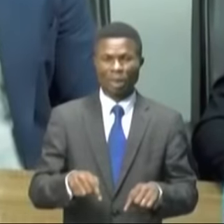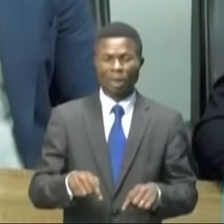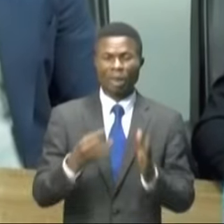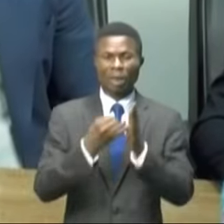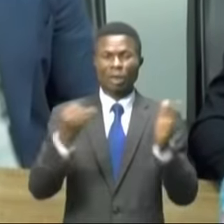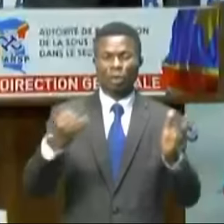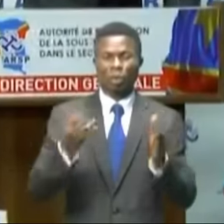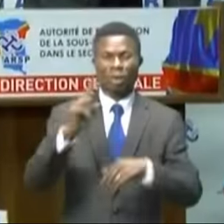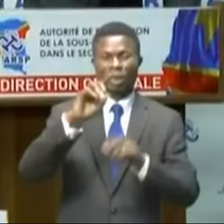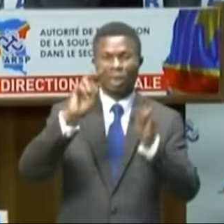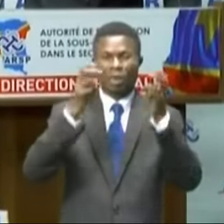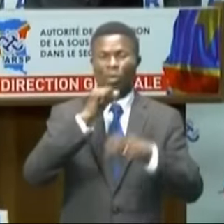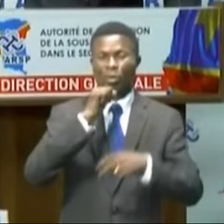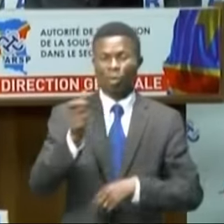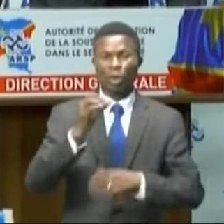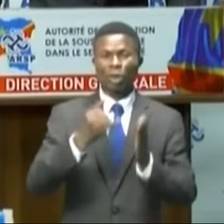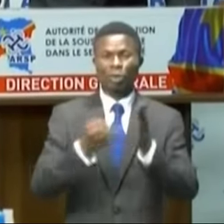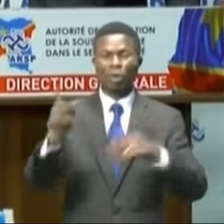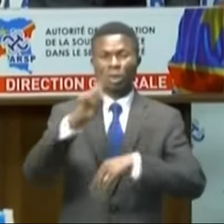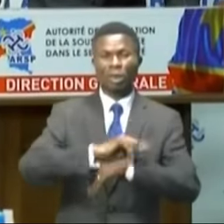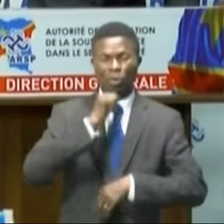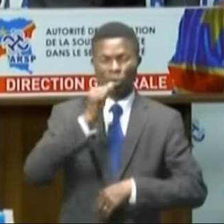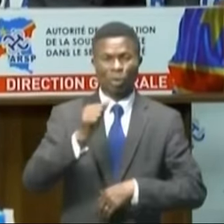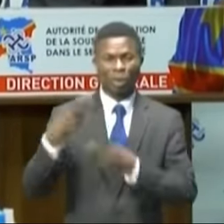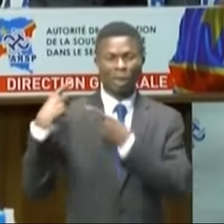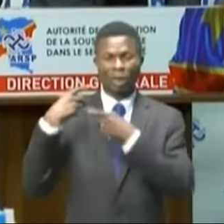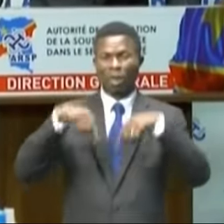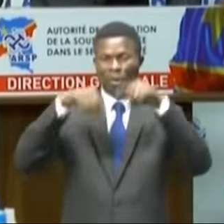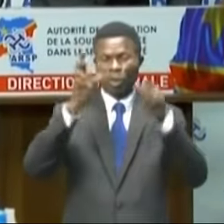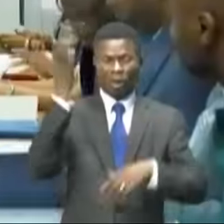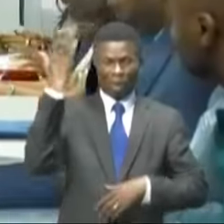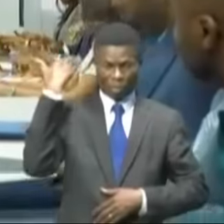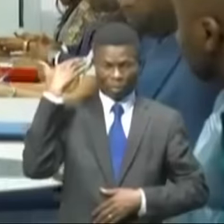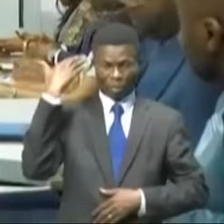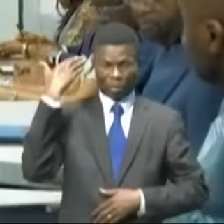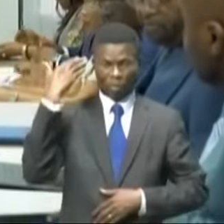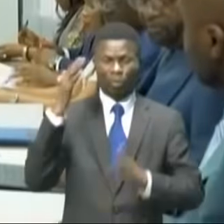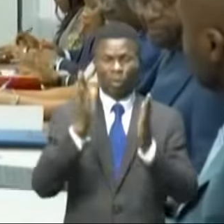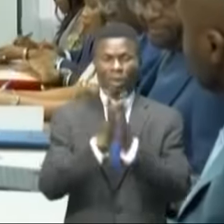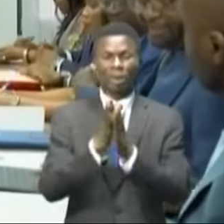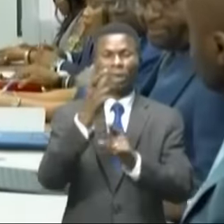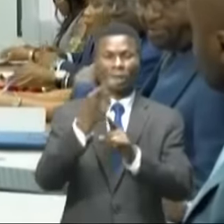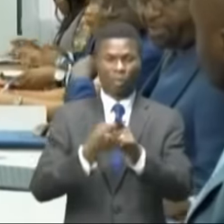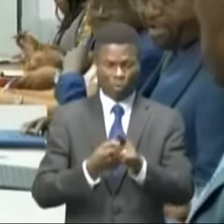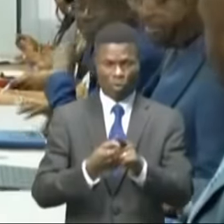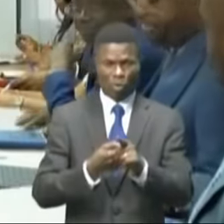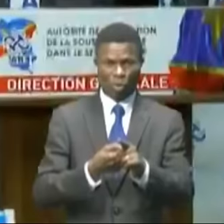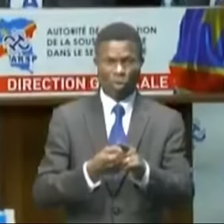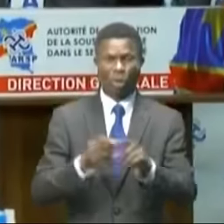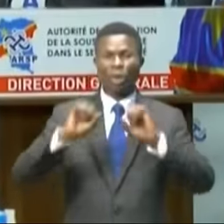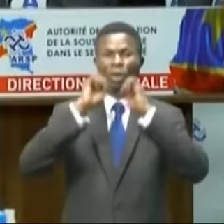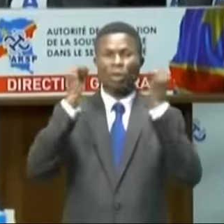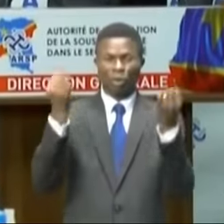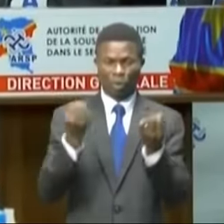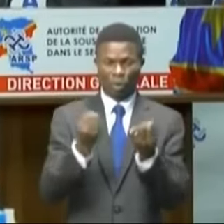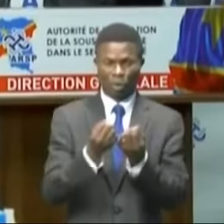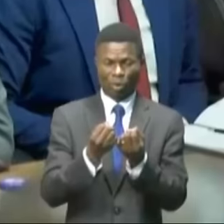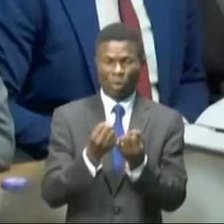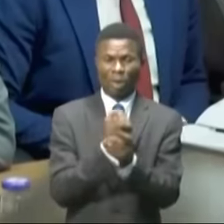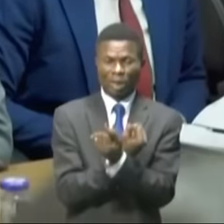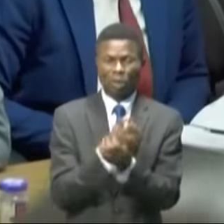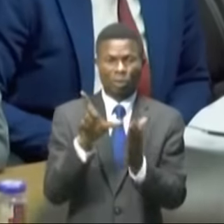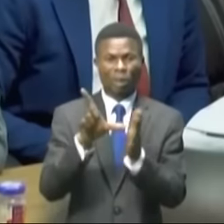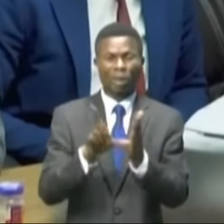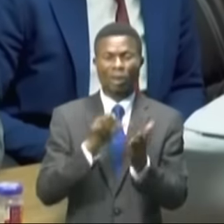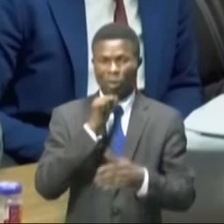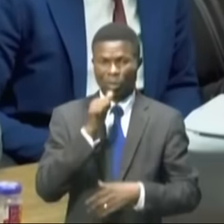60 jours. C'était depuis l'année passée. Nous allons vers presque 10 mois. Ce qui fait que les sociétés qui ne se sont pas conformées à